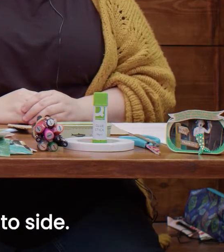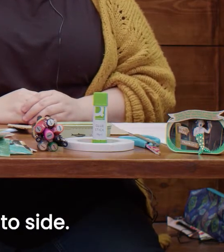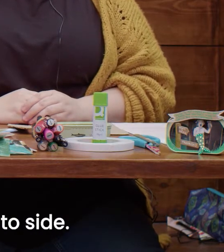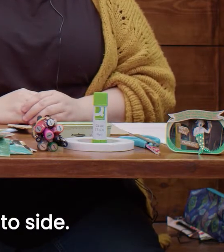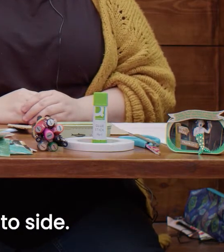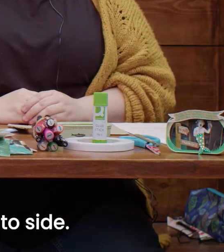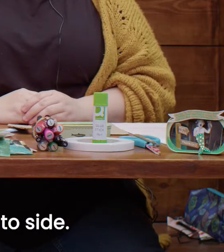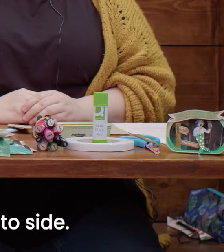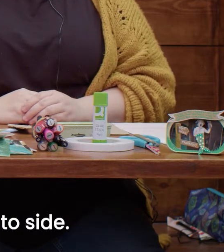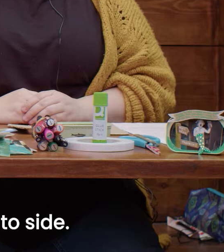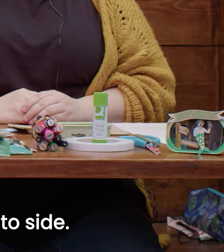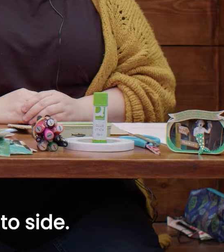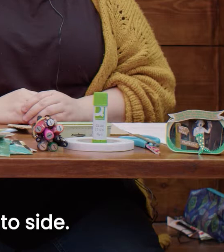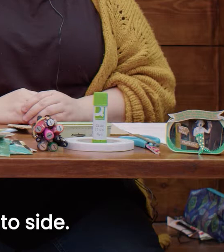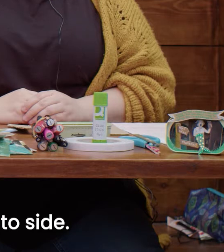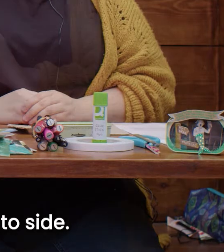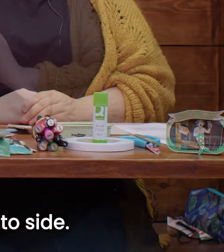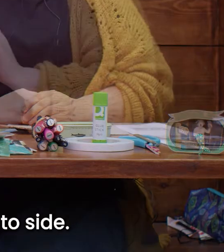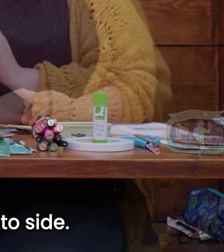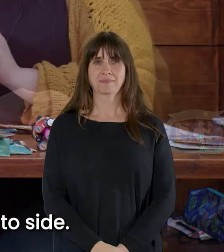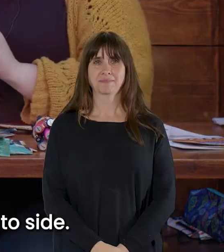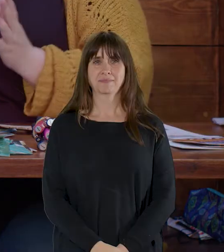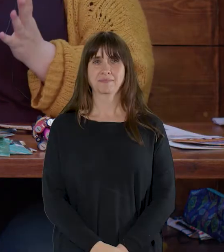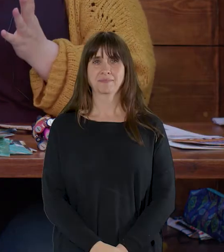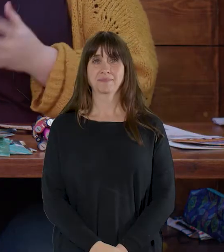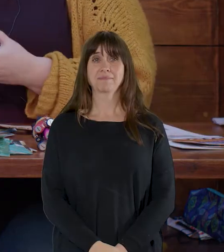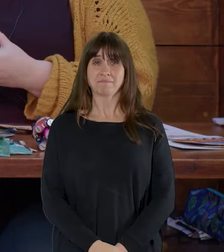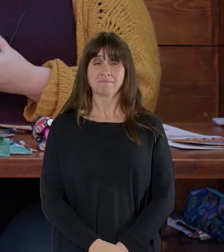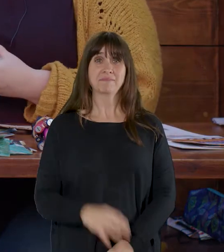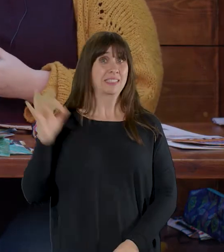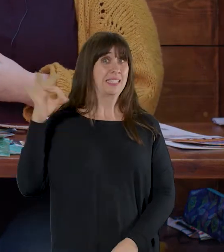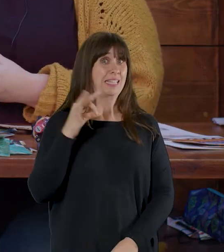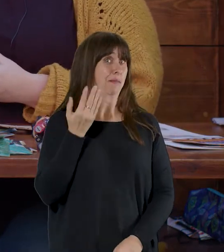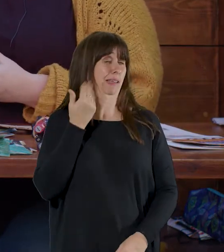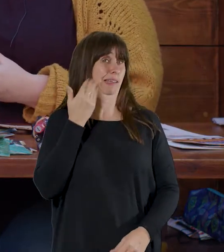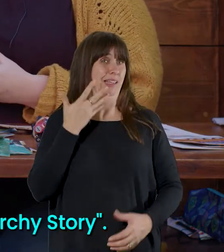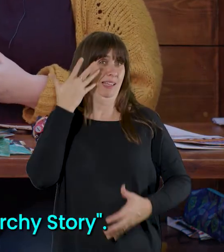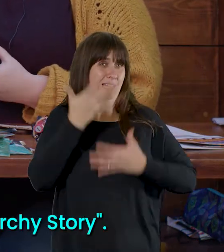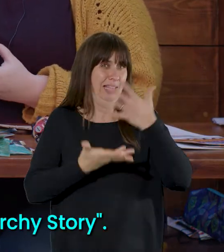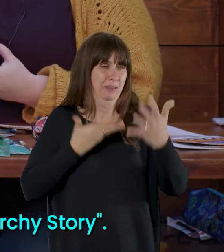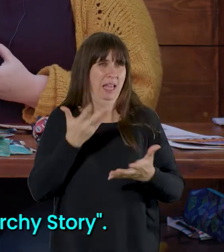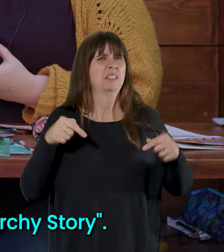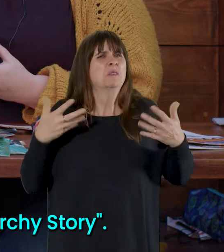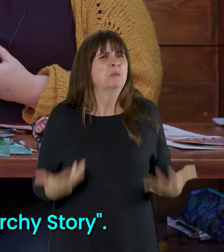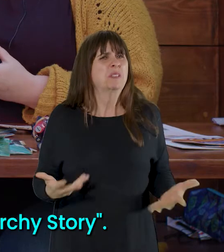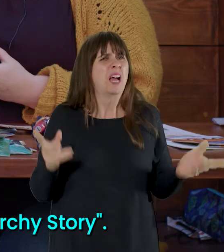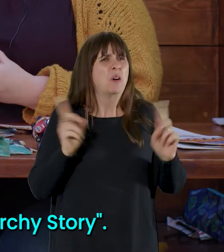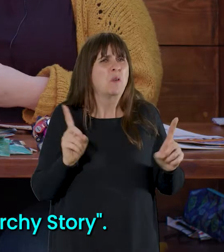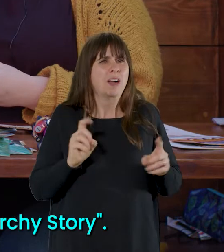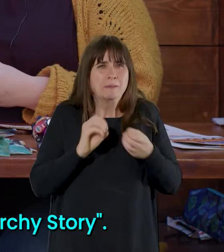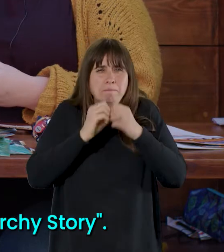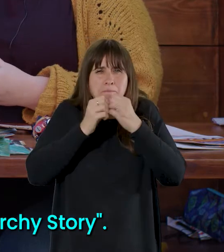peace signs, shaking them from side to side. Fel esboniodd Sam yn gynharach, heddiw I ni wneud diorama